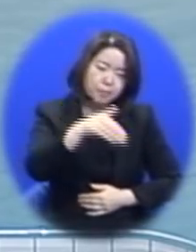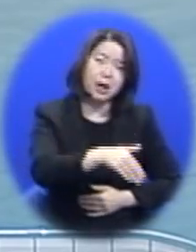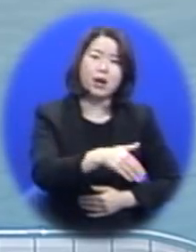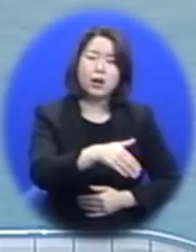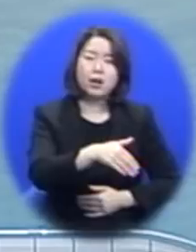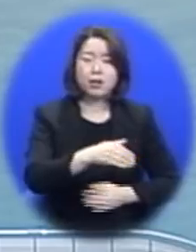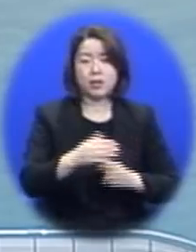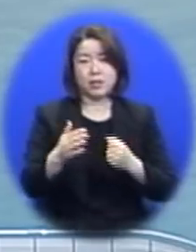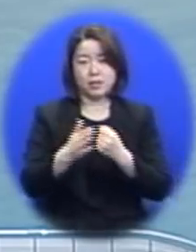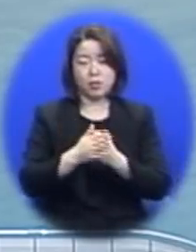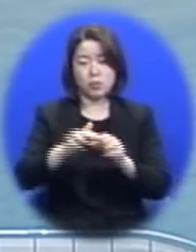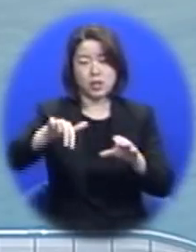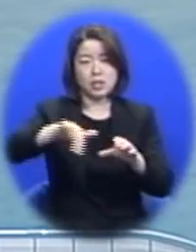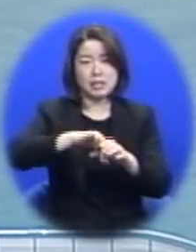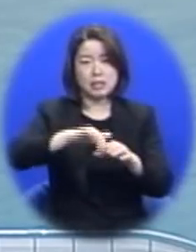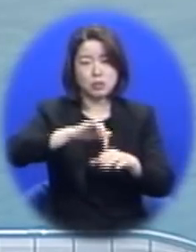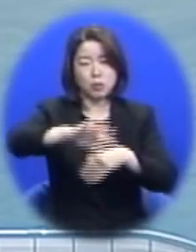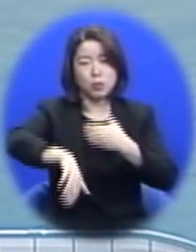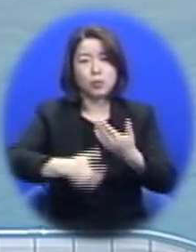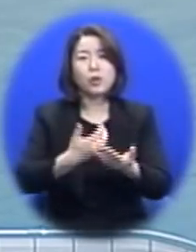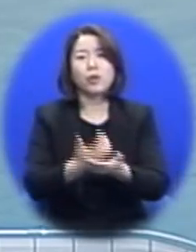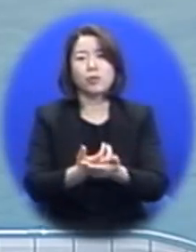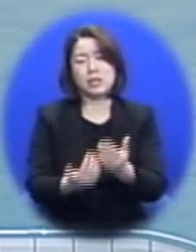그래서 종교개혁이 일어날 수밖에